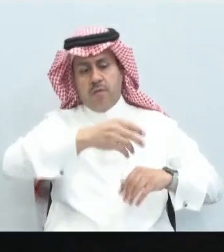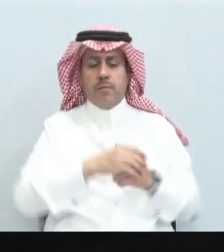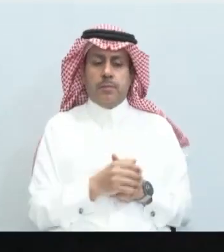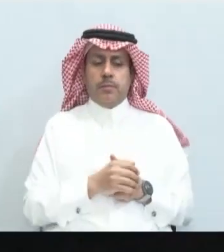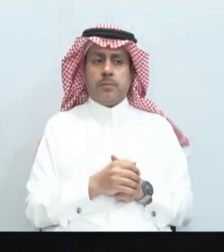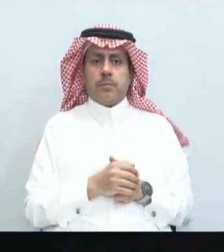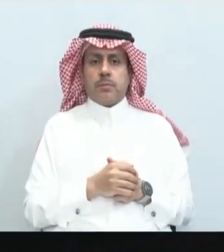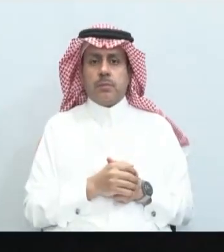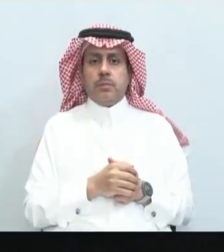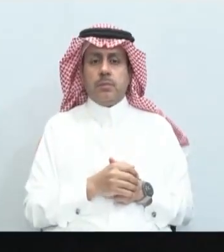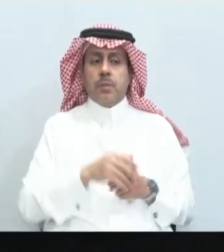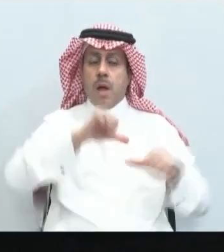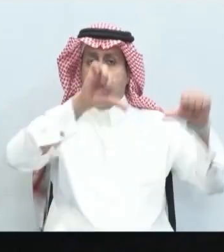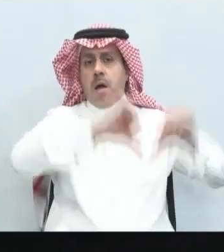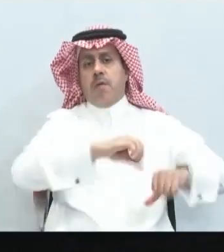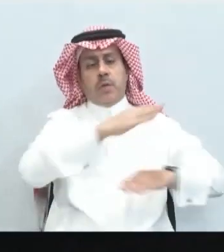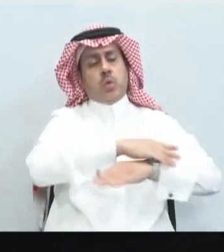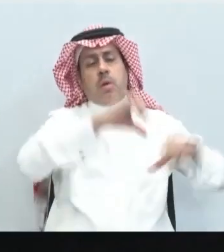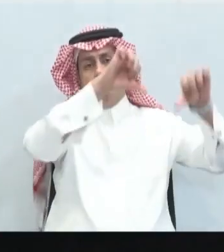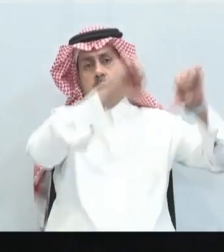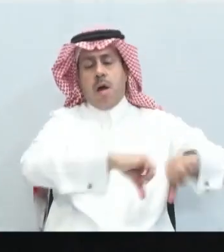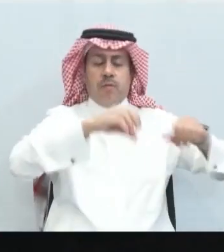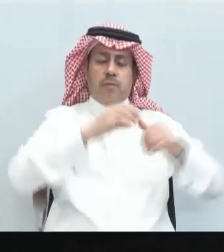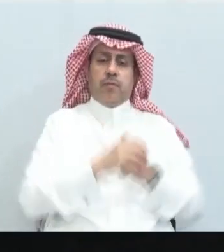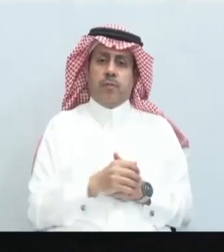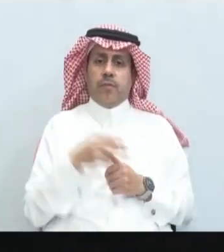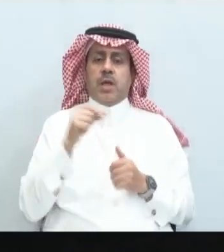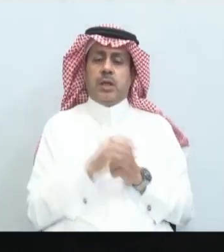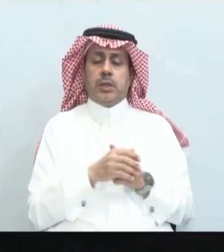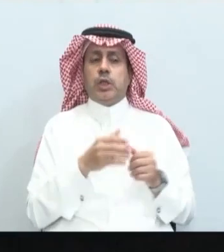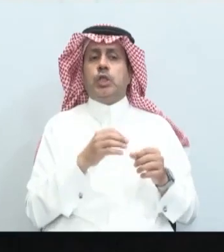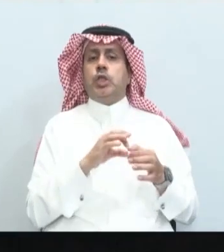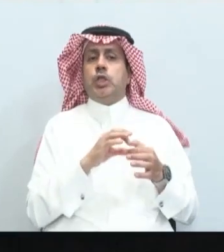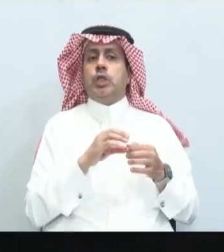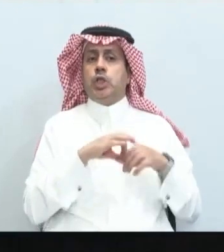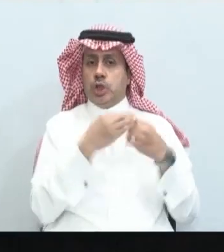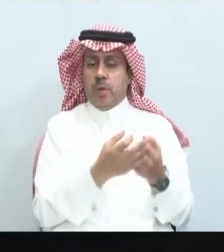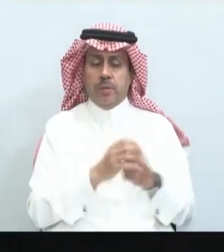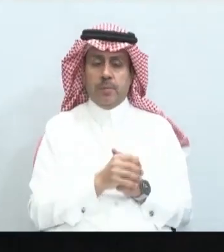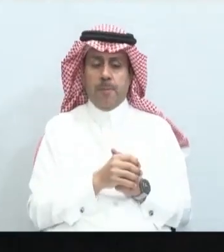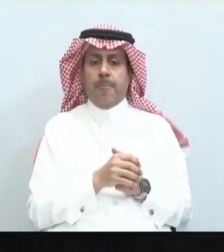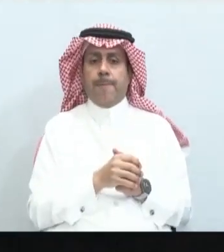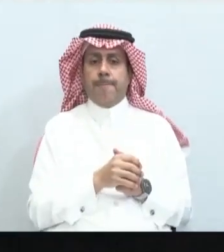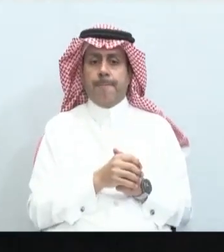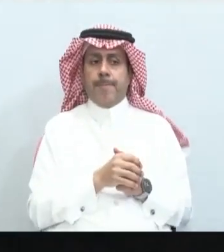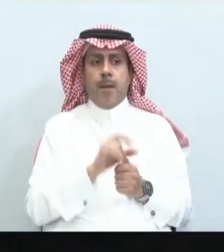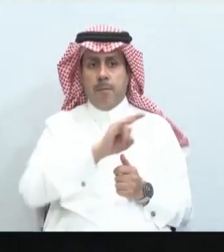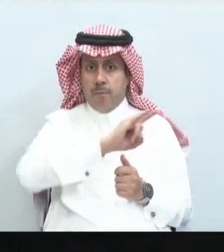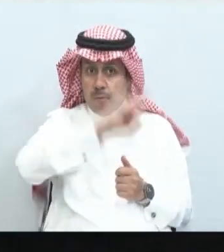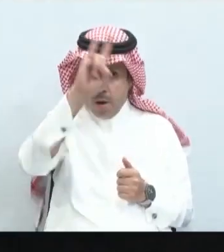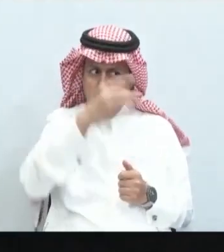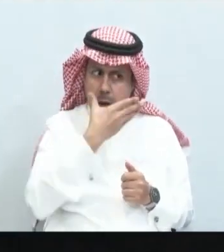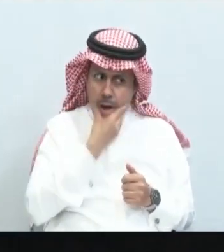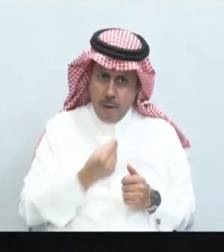هذا الشخص قد خالف في هذه العادات الاجتماعيه وهذه التقاليد فالذي ينكر هذا الامر